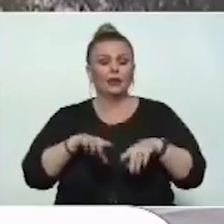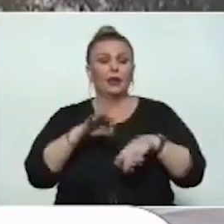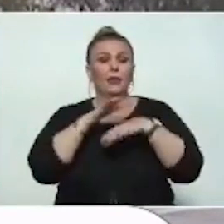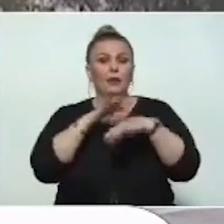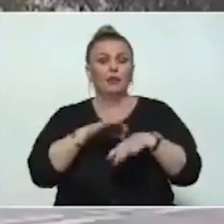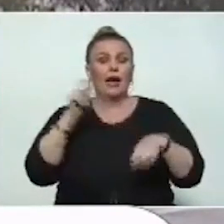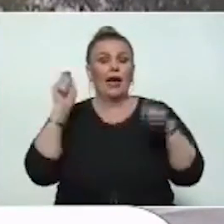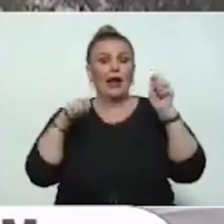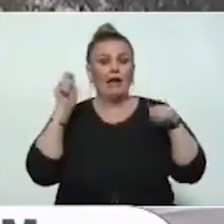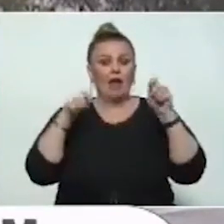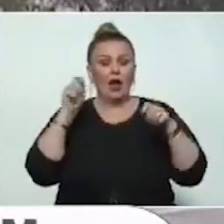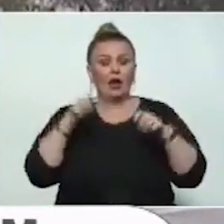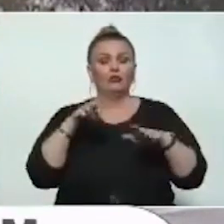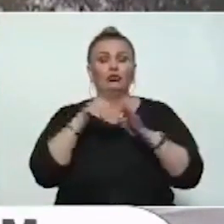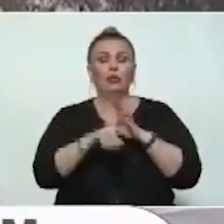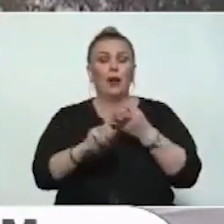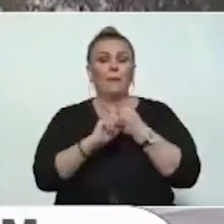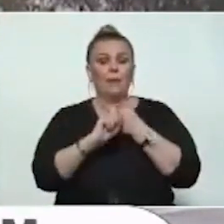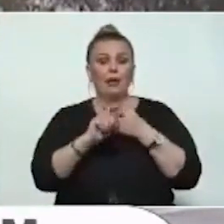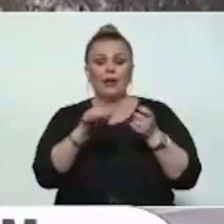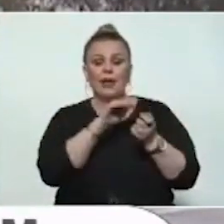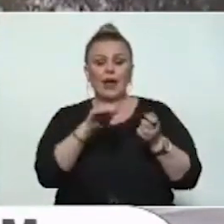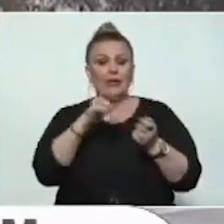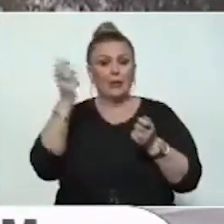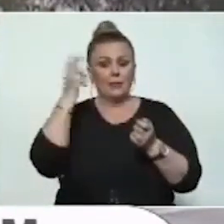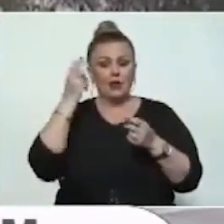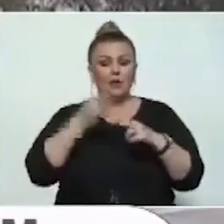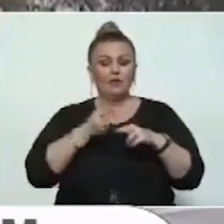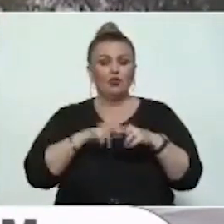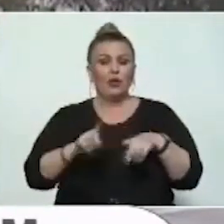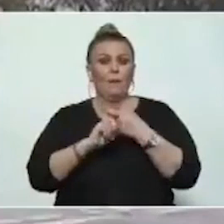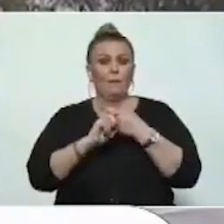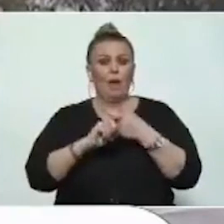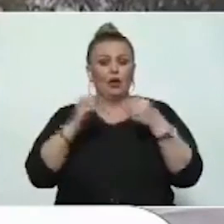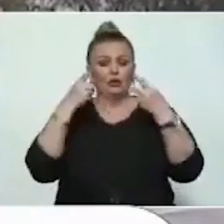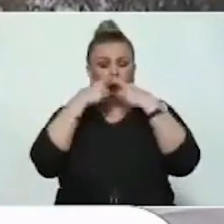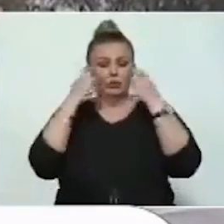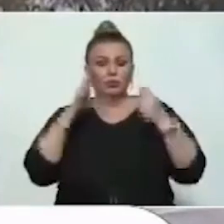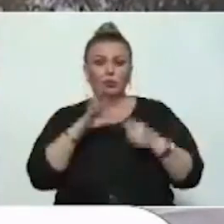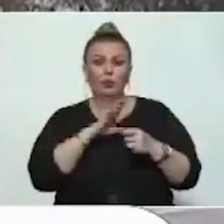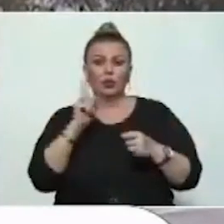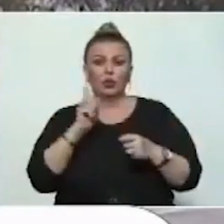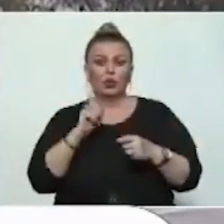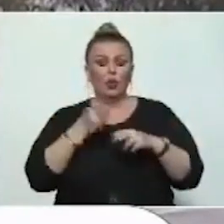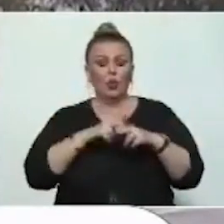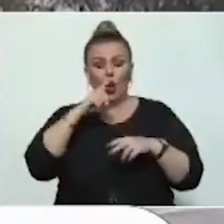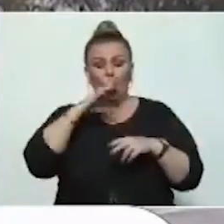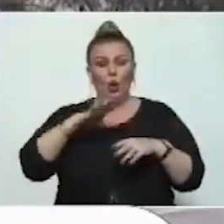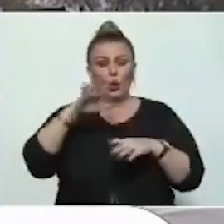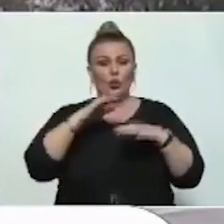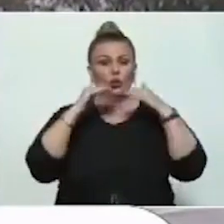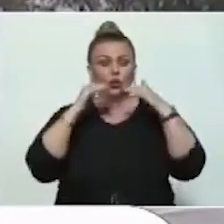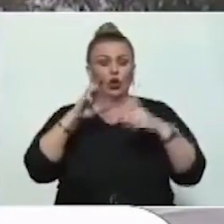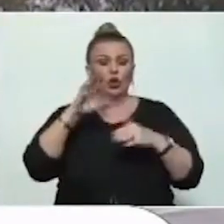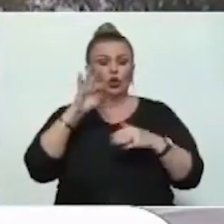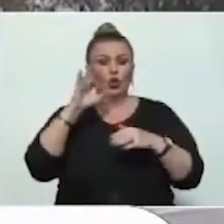keçirilən referendumlarına bağlıdır. Rəsmi Kiyev bununla bağlı bir daha bəyanatla çıxış edir ki, bu Rusiya tərəfin